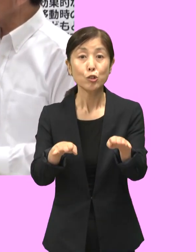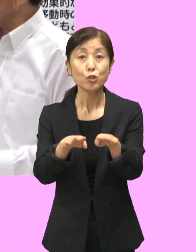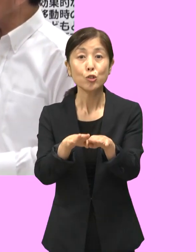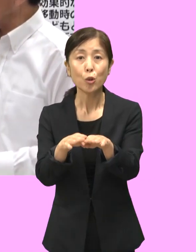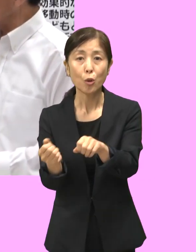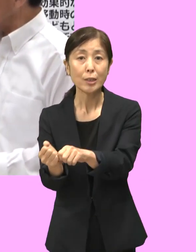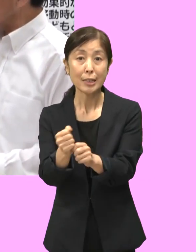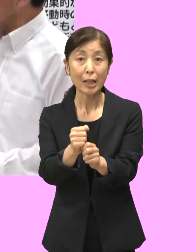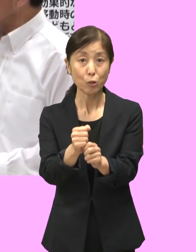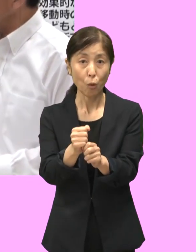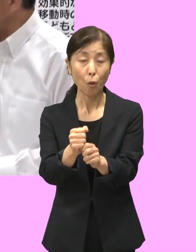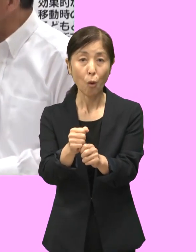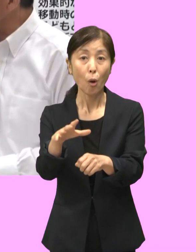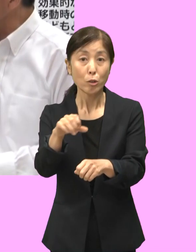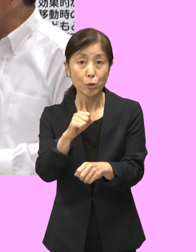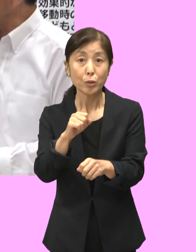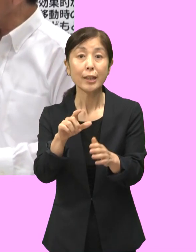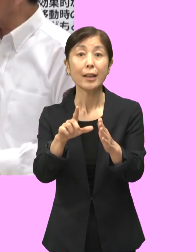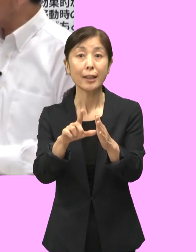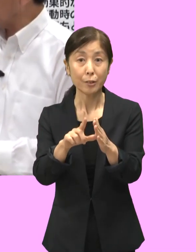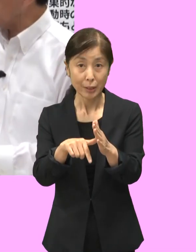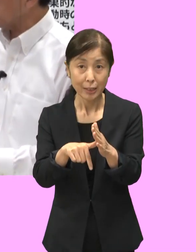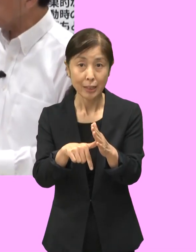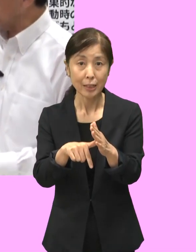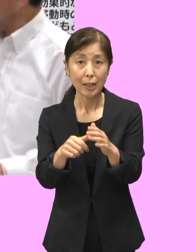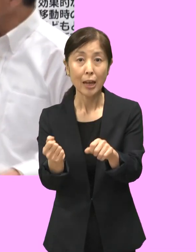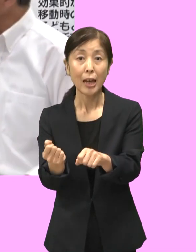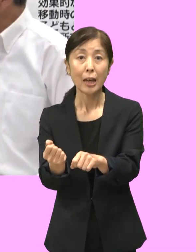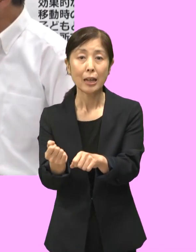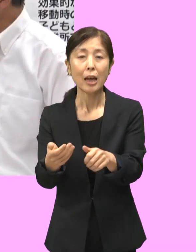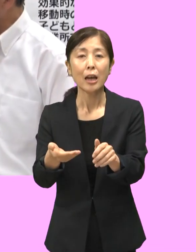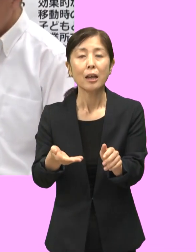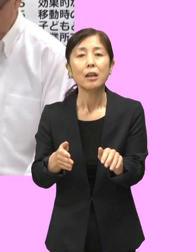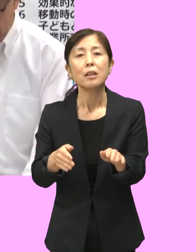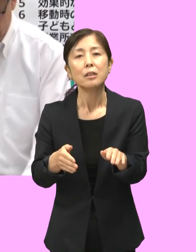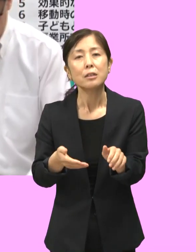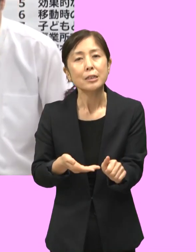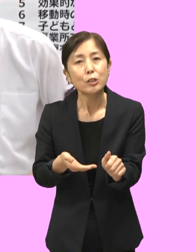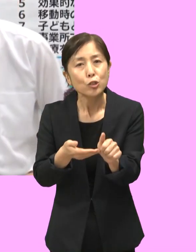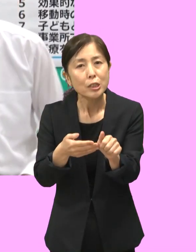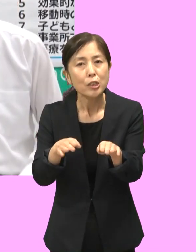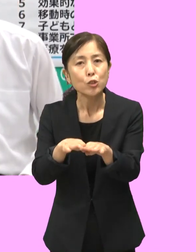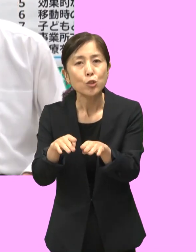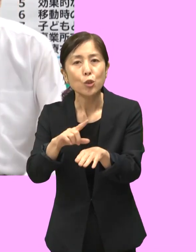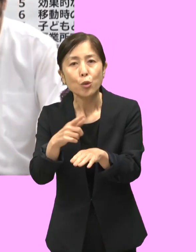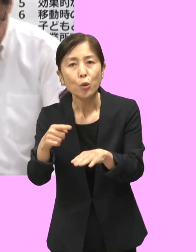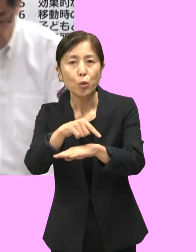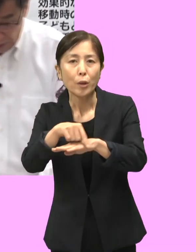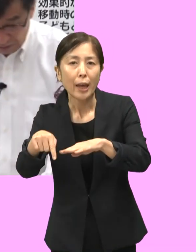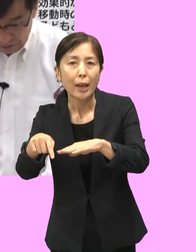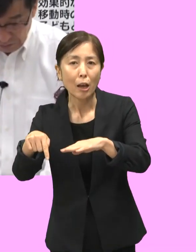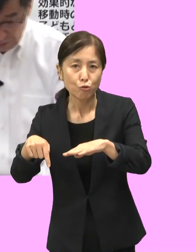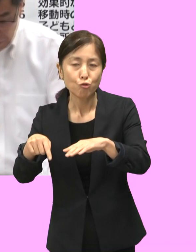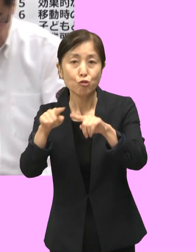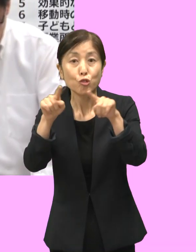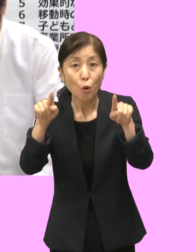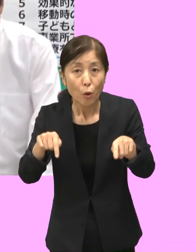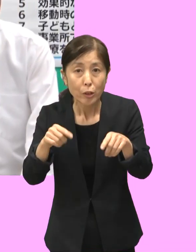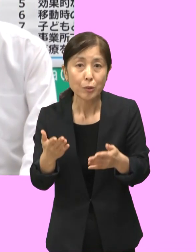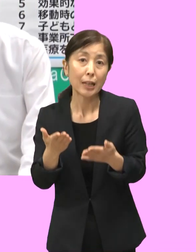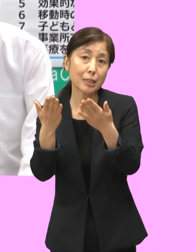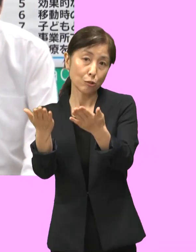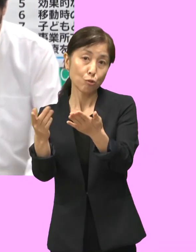の再度取得にあたり、育児休業等計画書の提出規定を削除するというものでありまして、その点